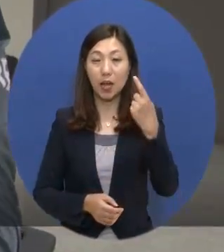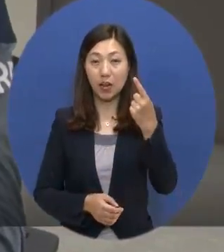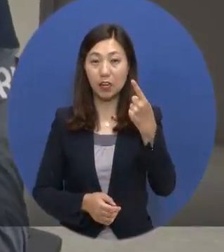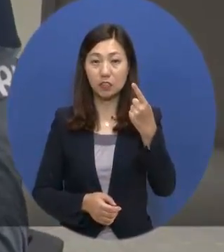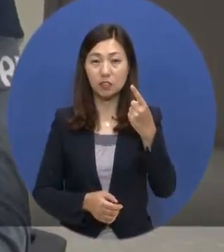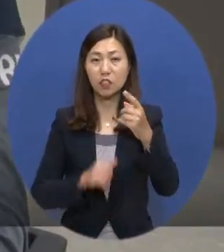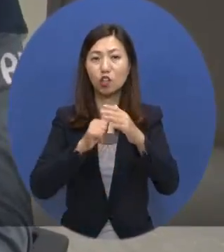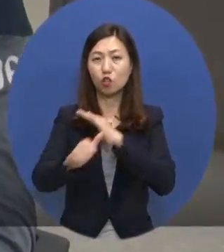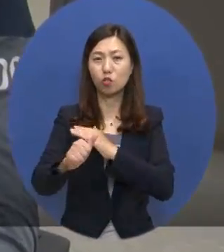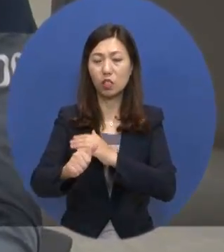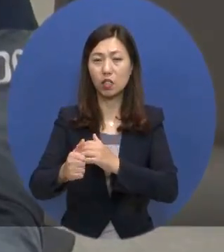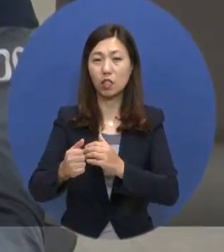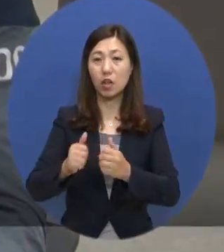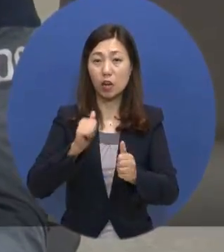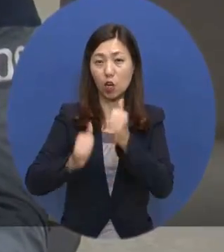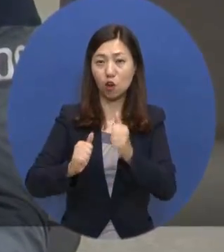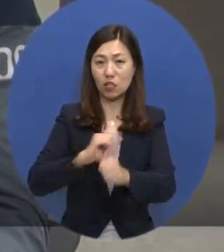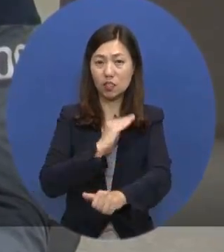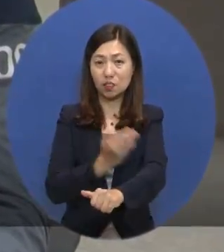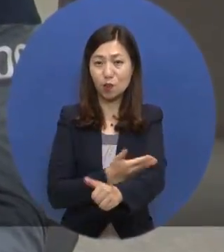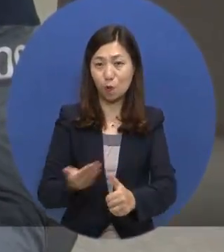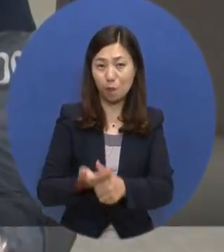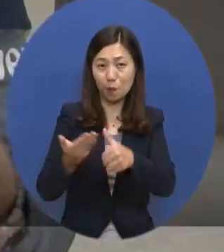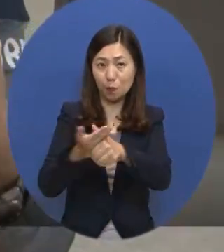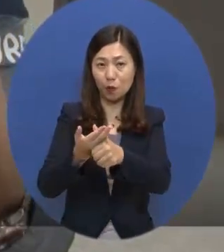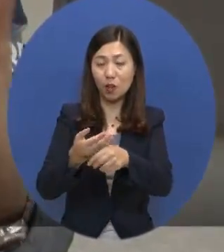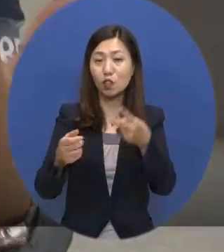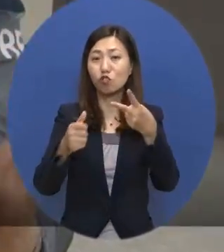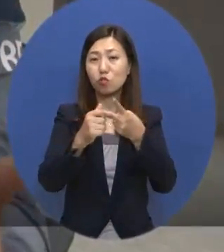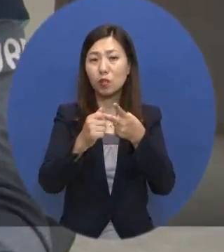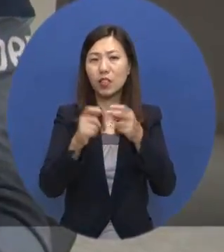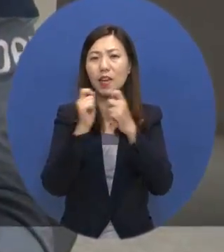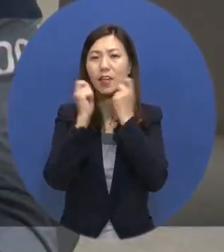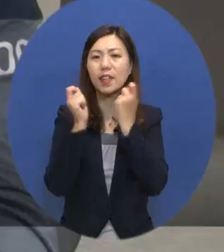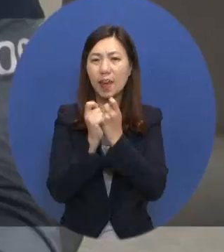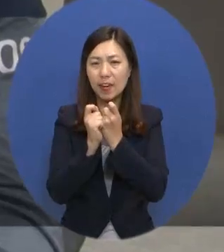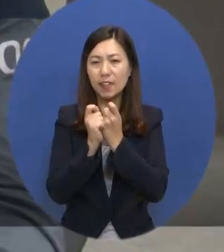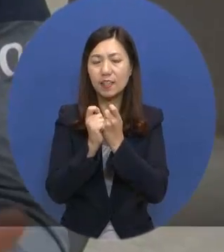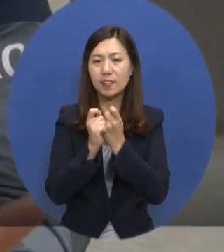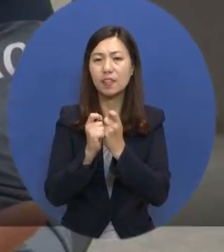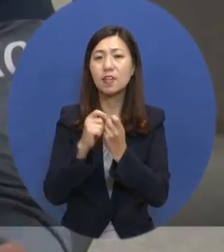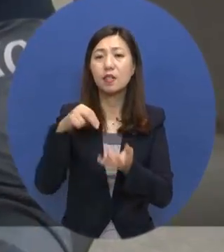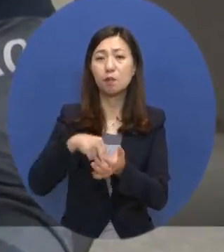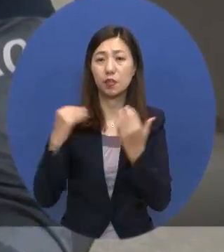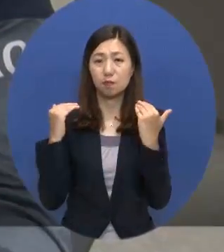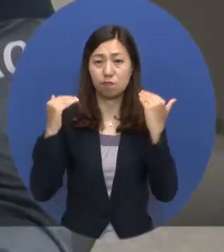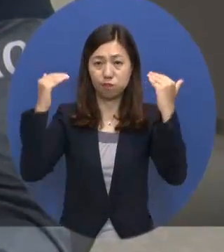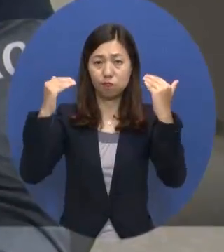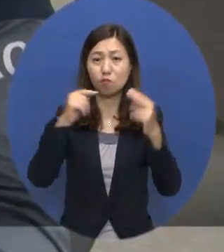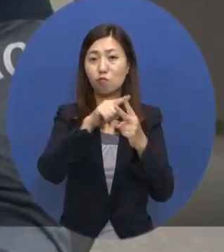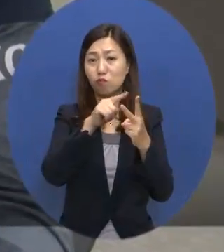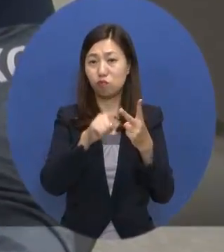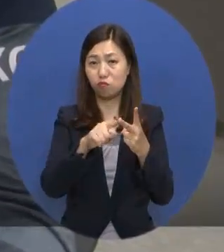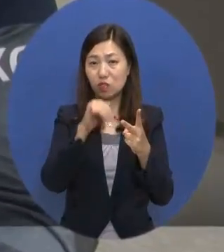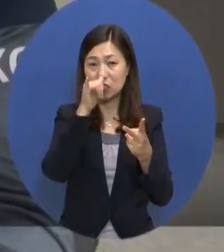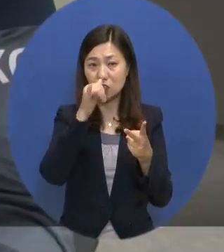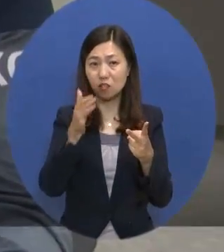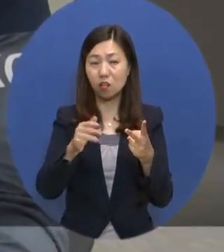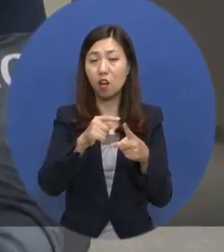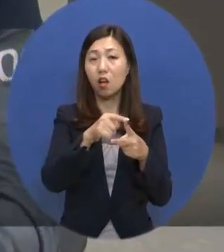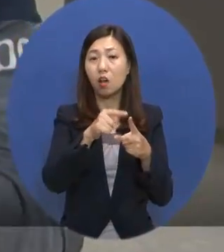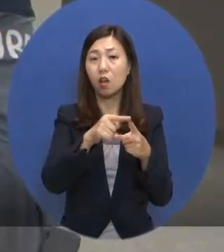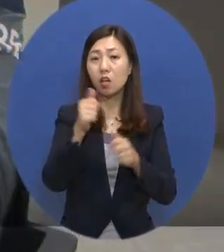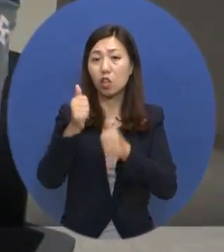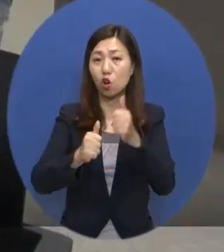선수의 경기력 향상 측면하고 다른 하나는 개인적인 성장. 두 가지 큰 프레임워크인데 경기와